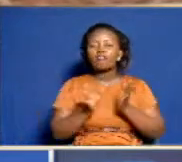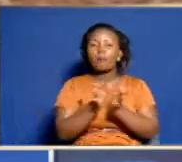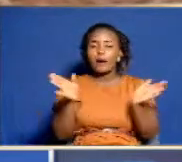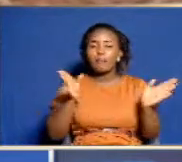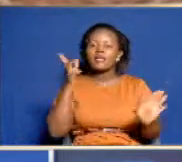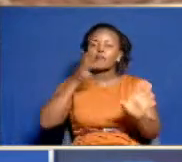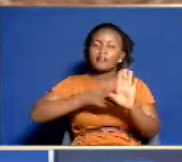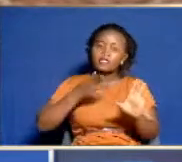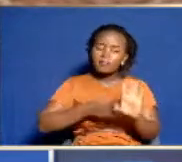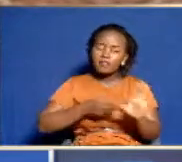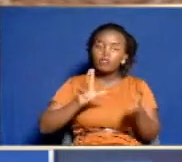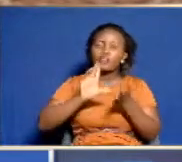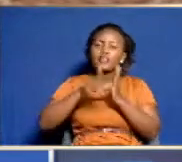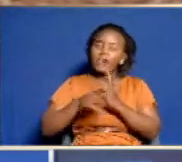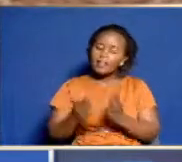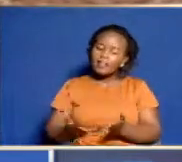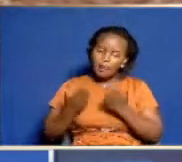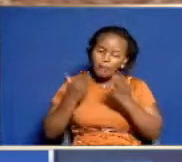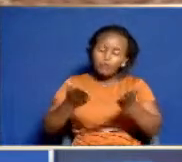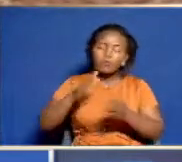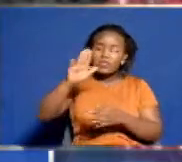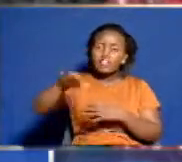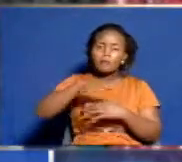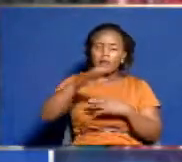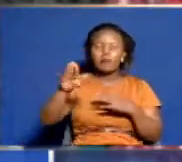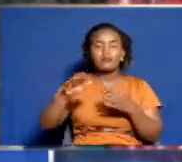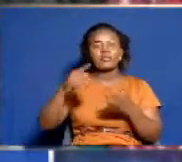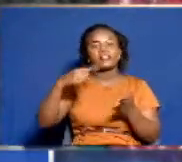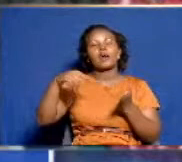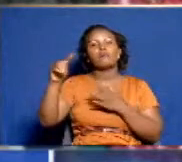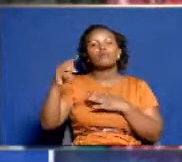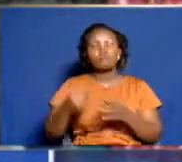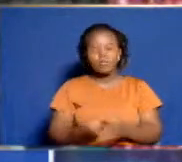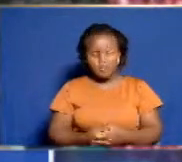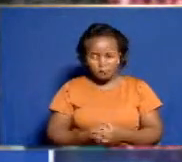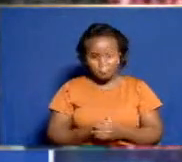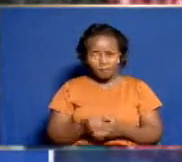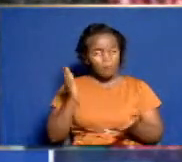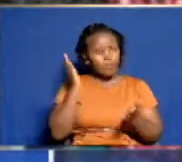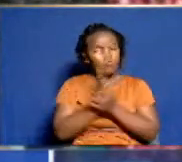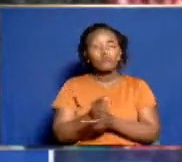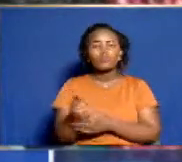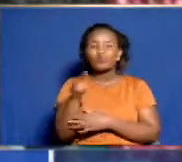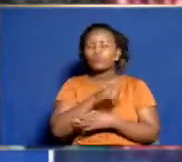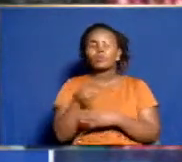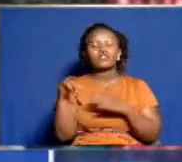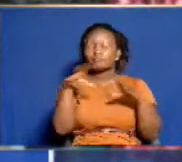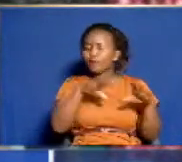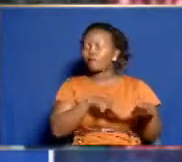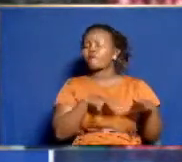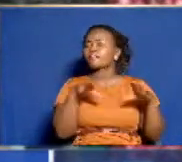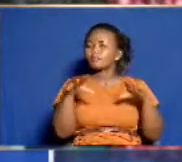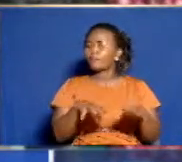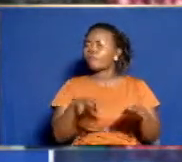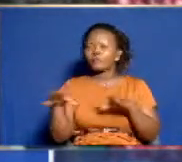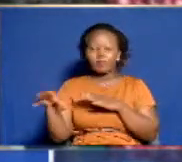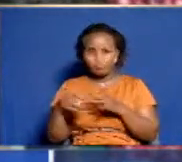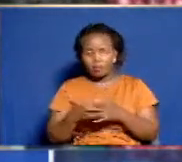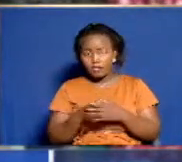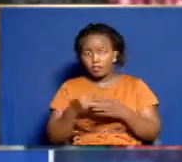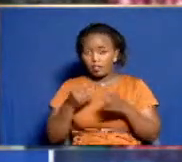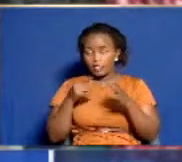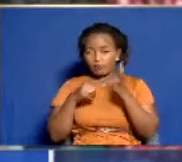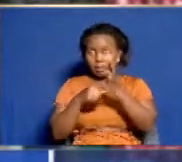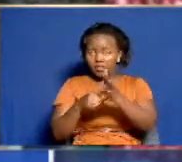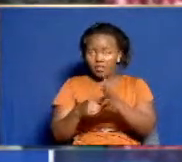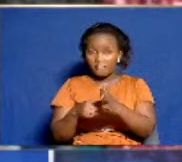wapeleke bunge, bunge watutetee, iko approved. Kusema ukweli tunapitia shida sana. Kwanza tangu hii mambo ya